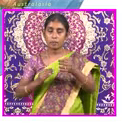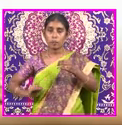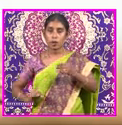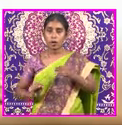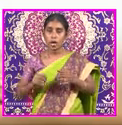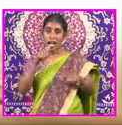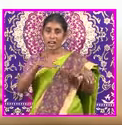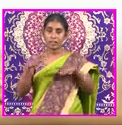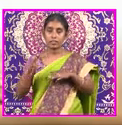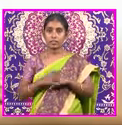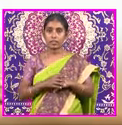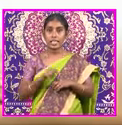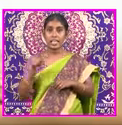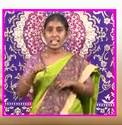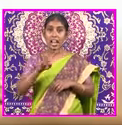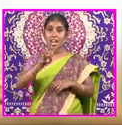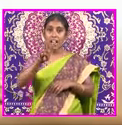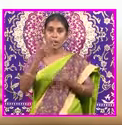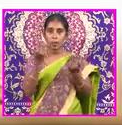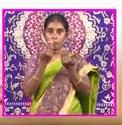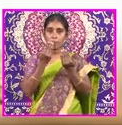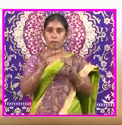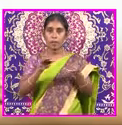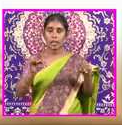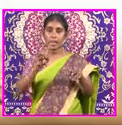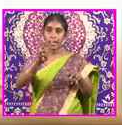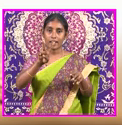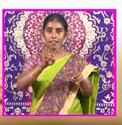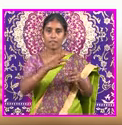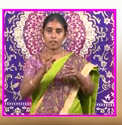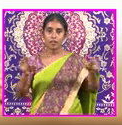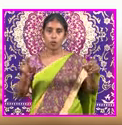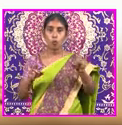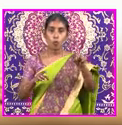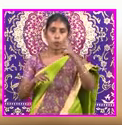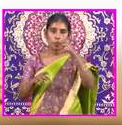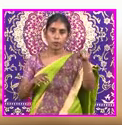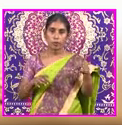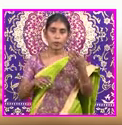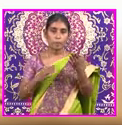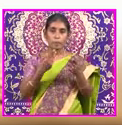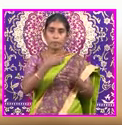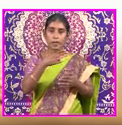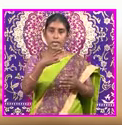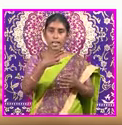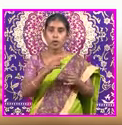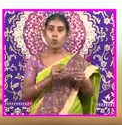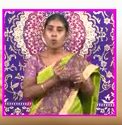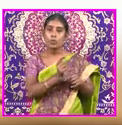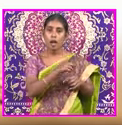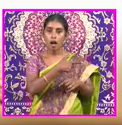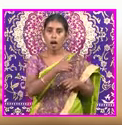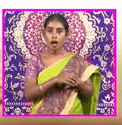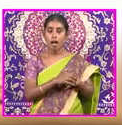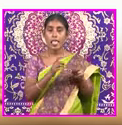மாணவிகள் உலகின் இரு வெவ்வேறு பகுதிகளில் வசிக்கின்றனர். ஒருவர் பெயர் யுக்தா. யுக்தா என்பவர் தென்னிந்தியாவின் தருமபுரி